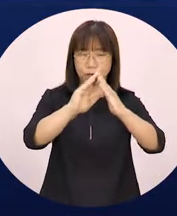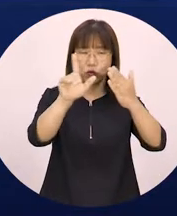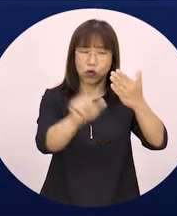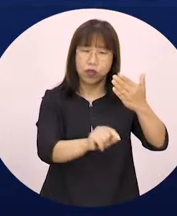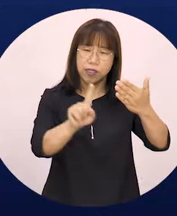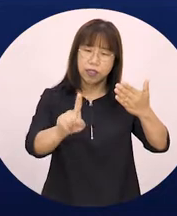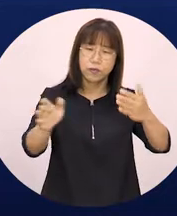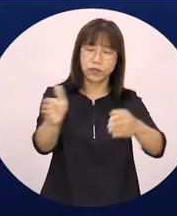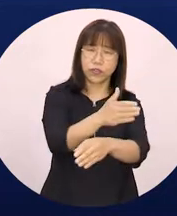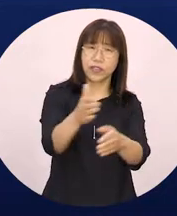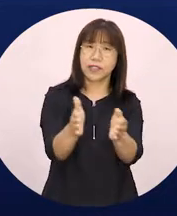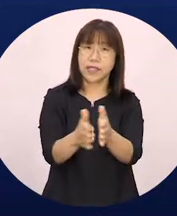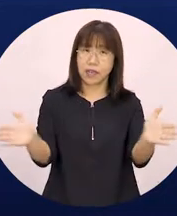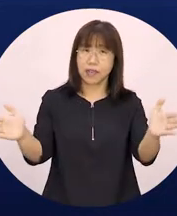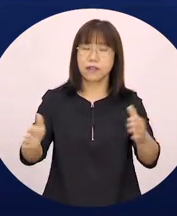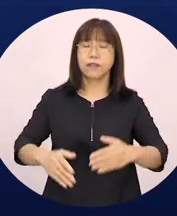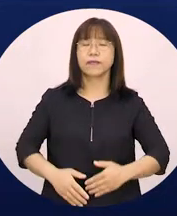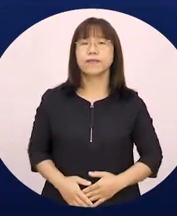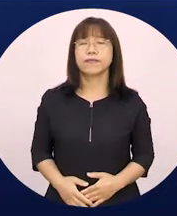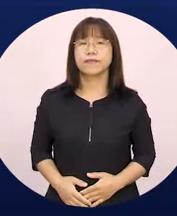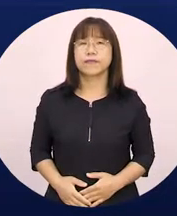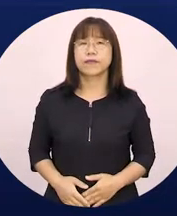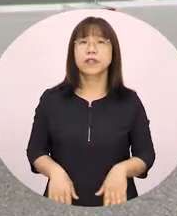9월 1일부터 운영에 들어갔습니다.